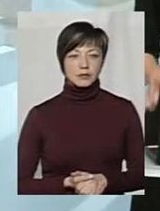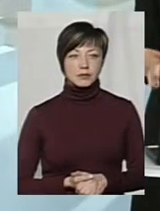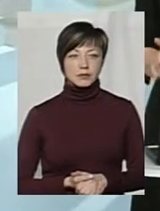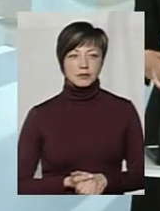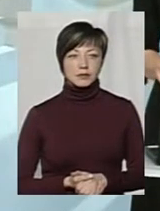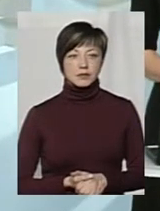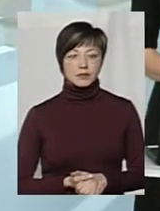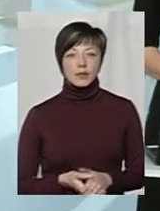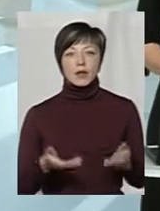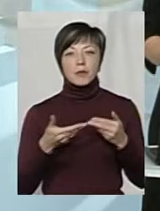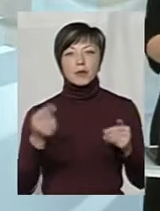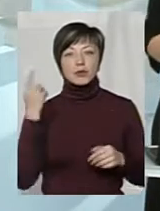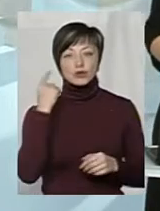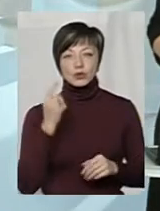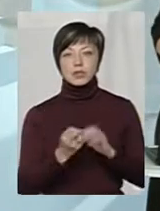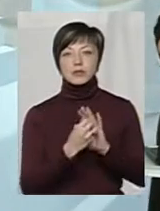Ми почули, що